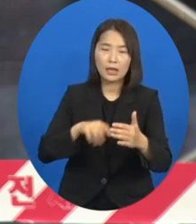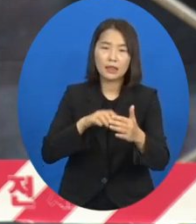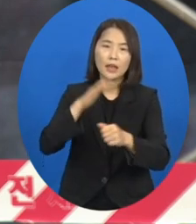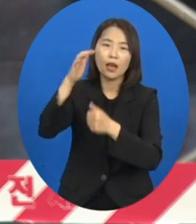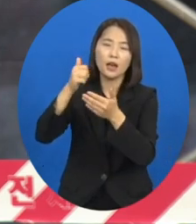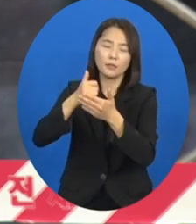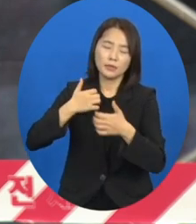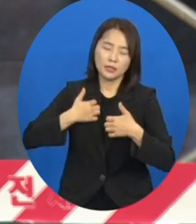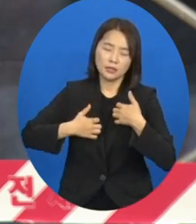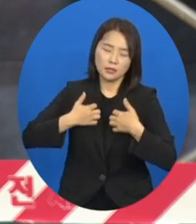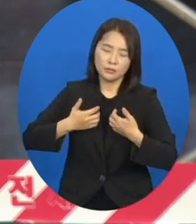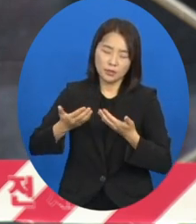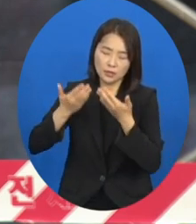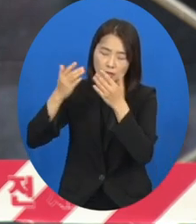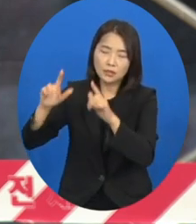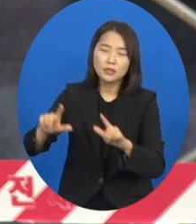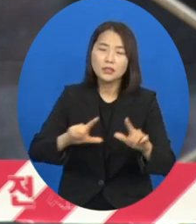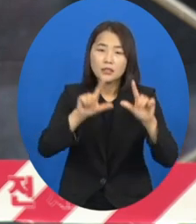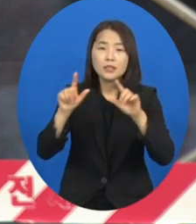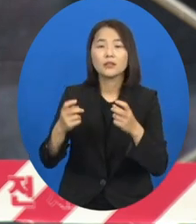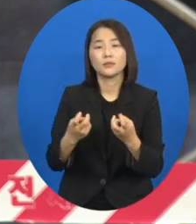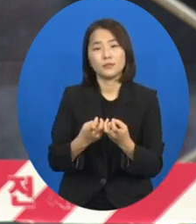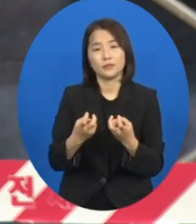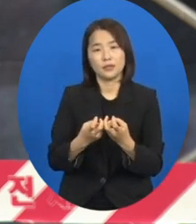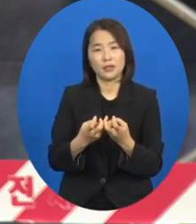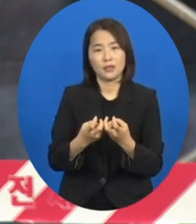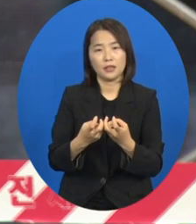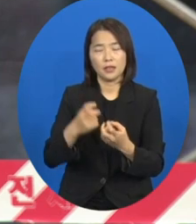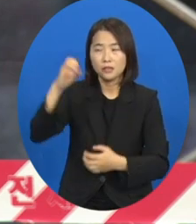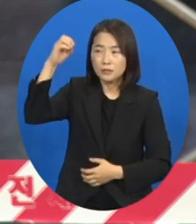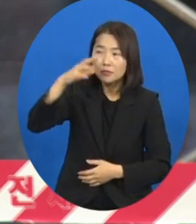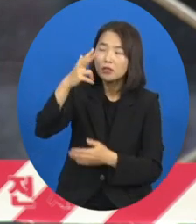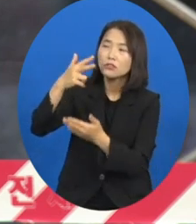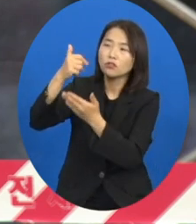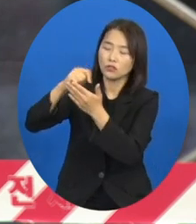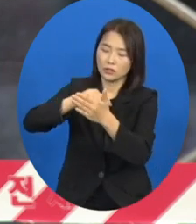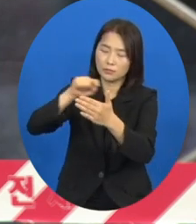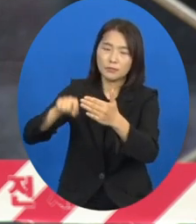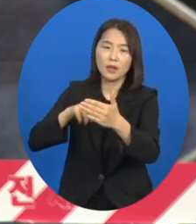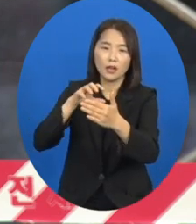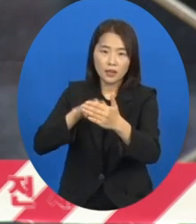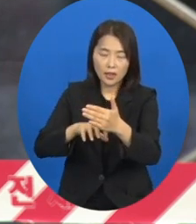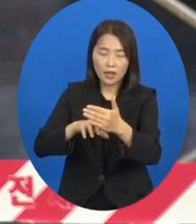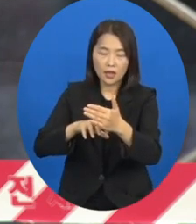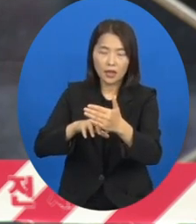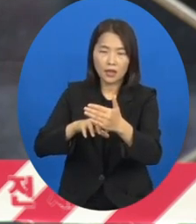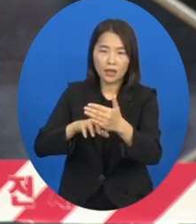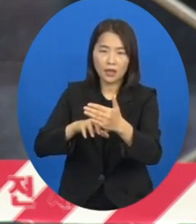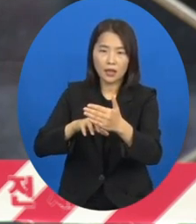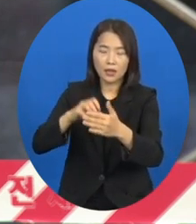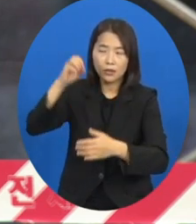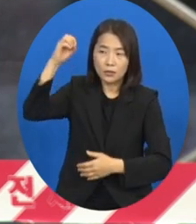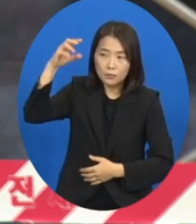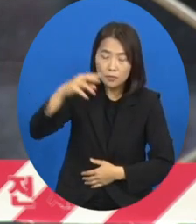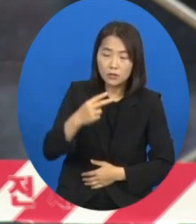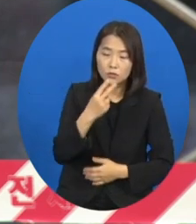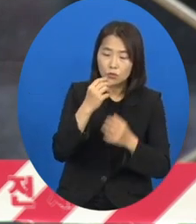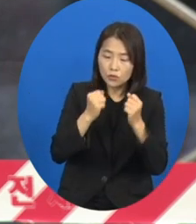하나님을 기쁘시게 하는 삶을 어떻게 살 수 있나요? 빛이신 주님 안에서 빛의 존재가 된